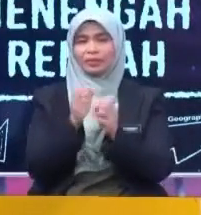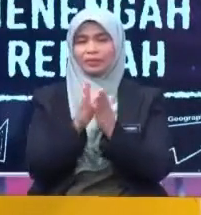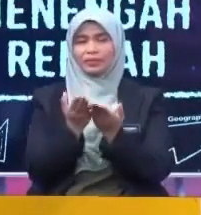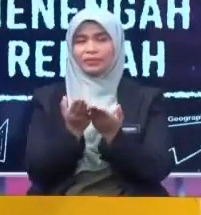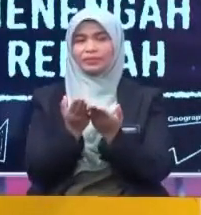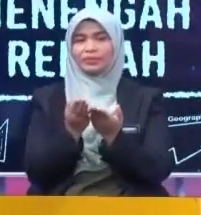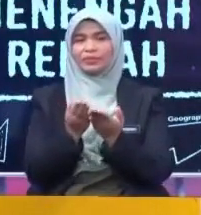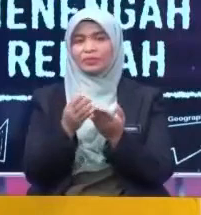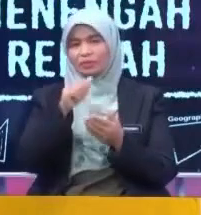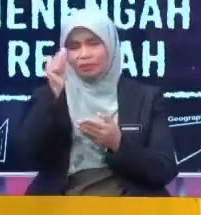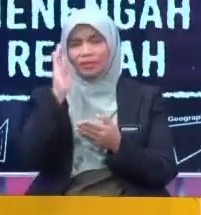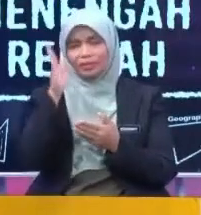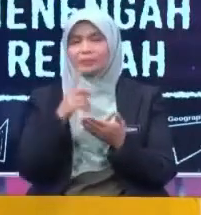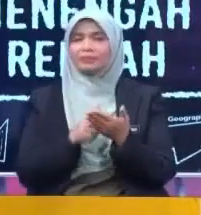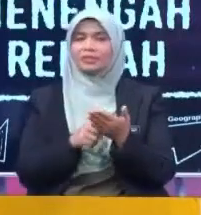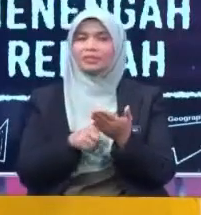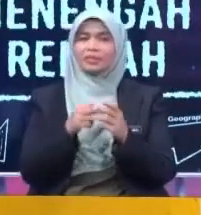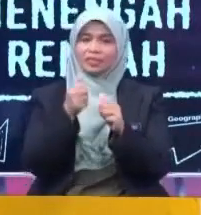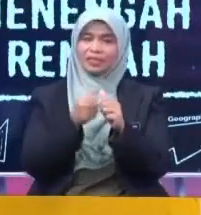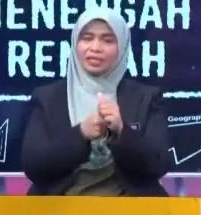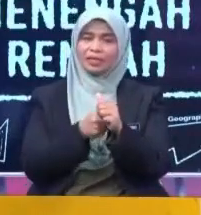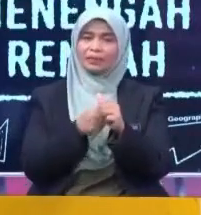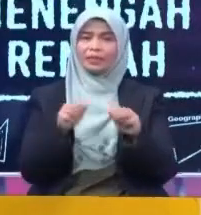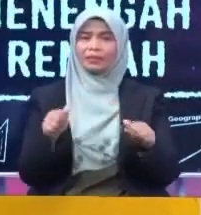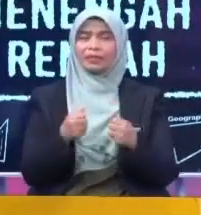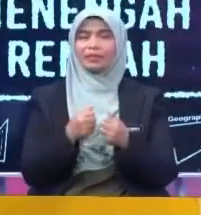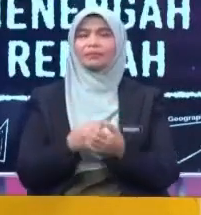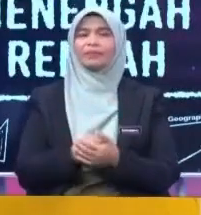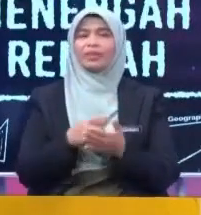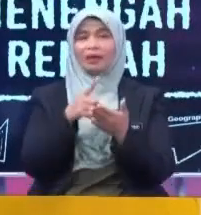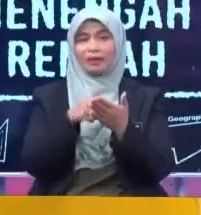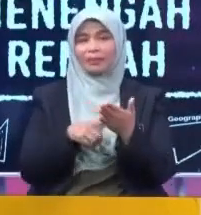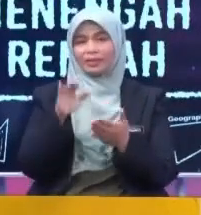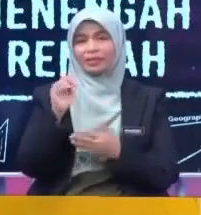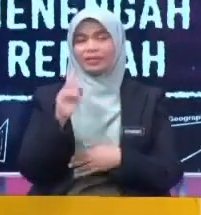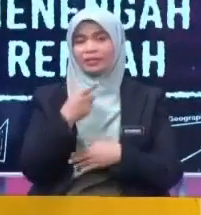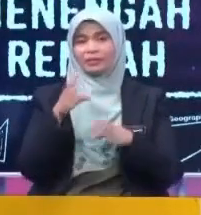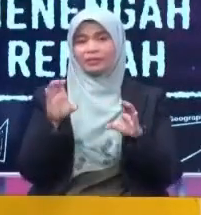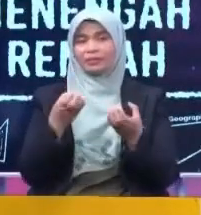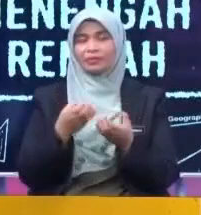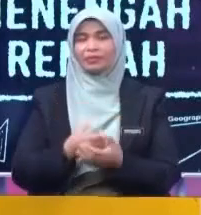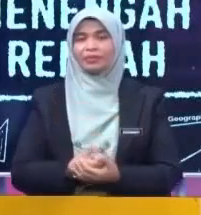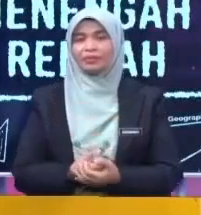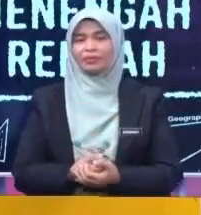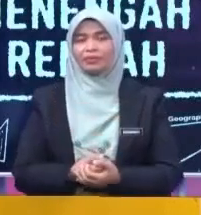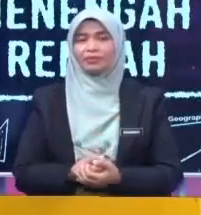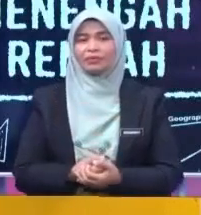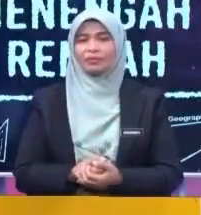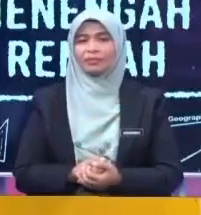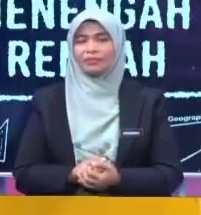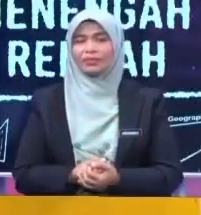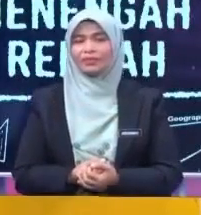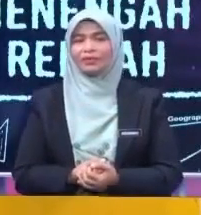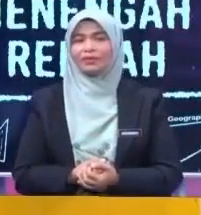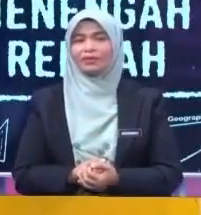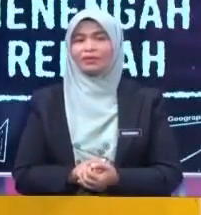akan membicarakan setiap amalan yang kita buat. Sebab dalam buku amalan tu akan dicatat apa yang kita buat. Macam hari ini Ustazah dengan Aiman kan duk mengajar dalam